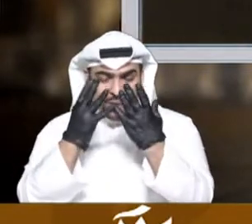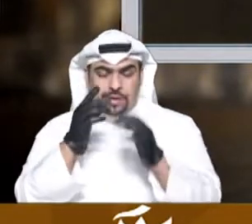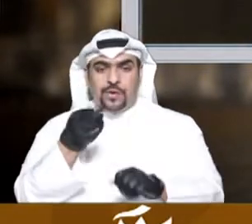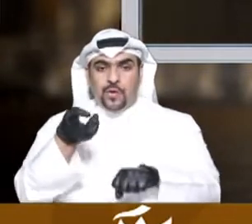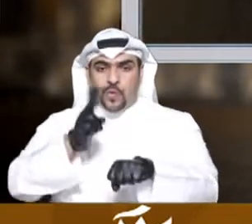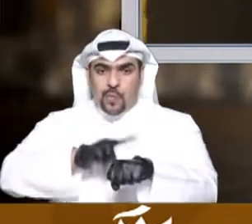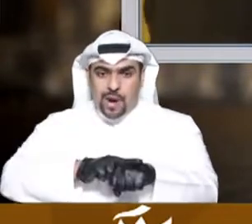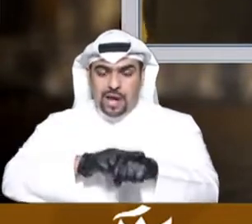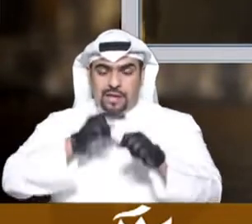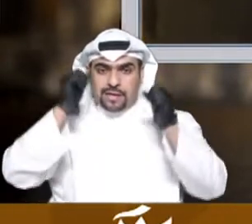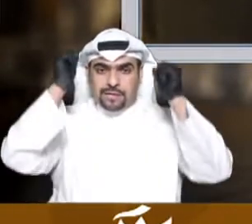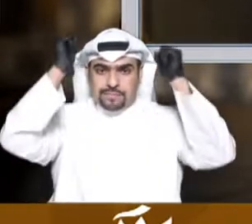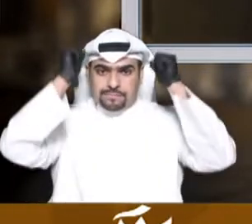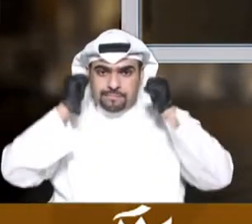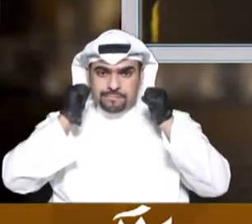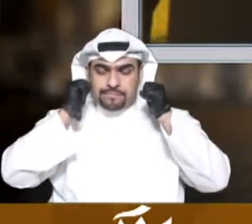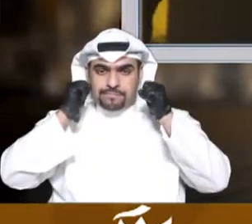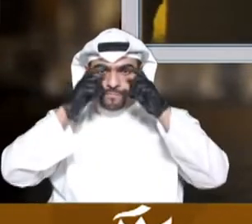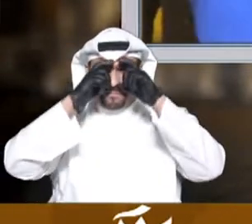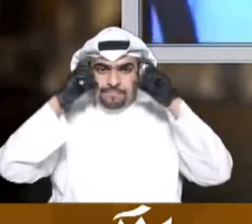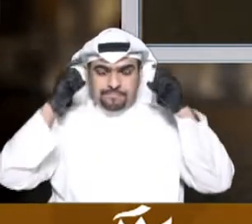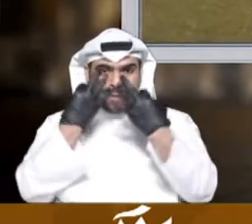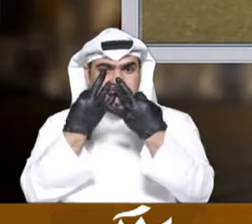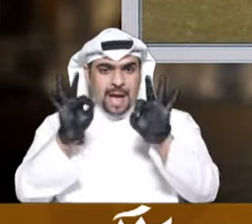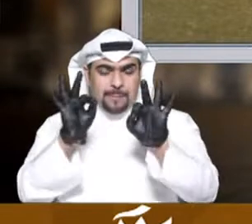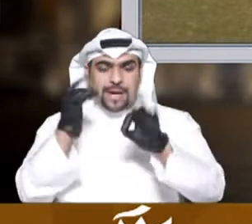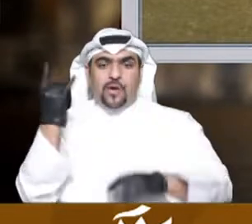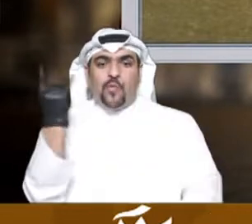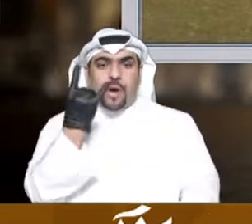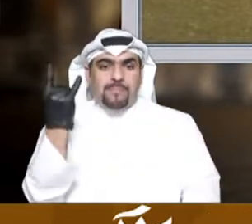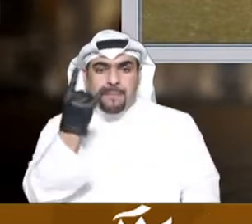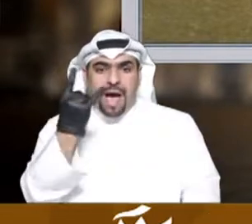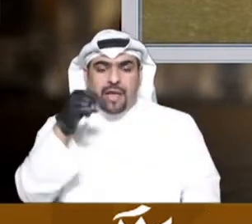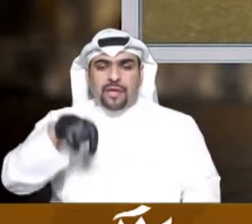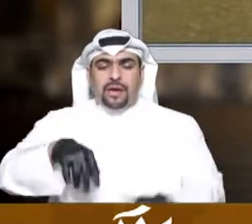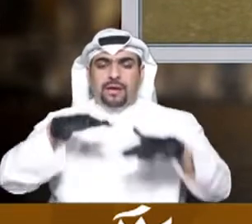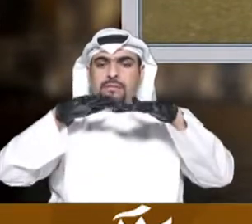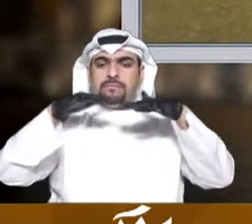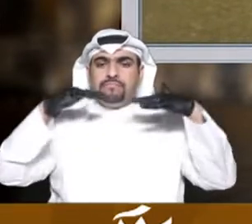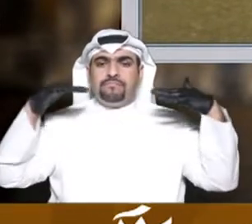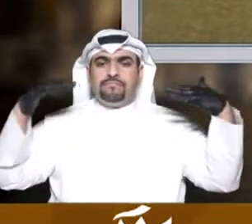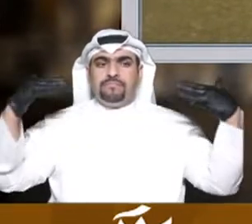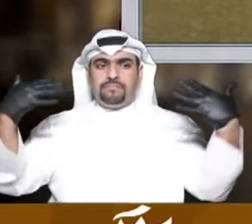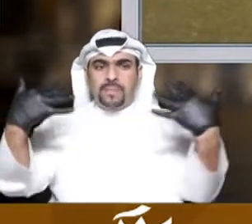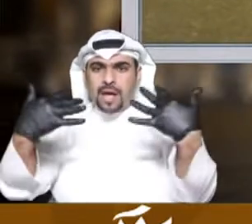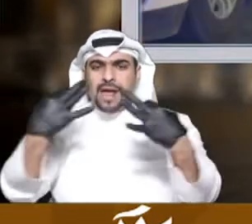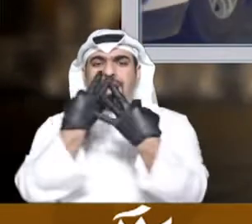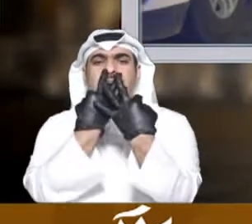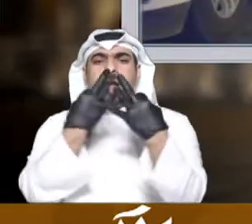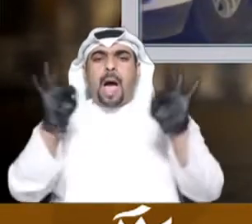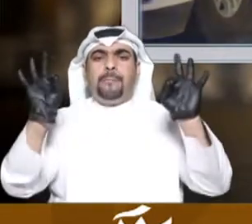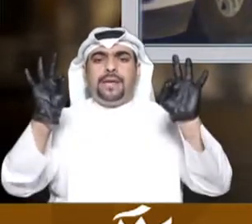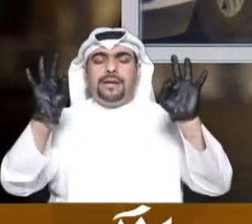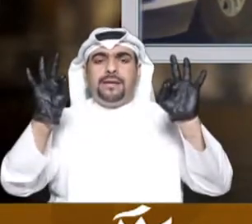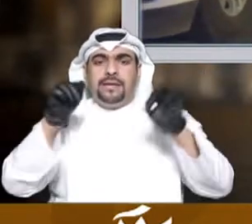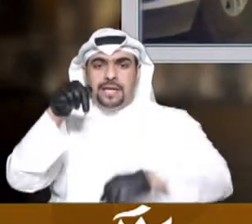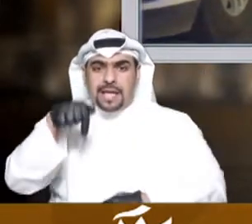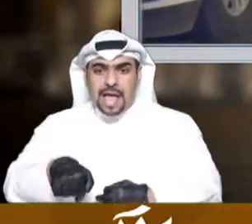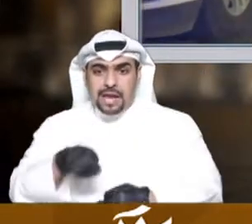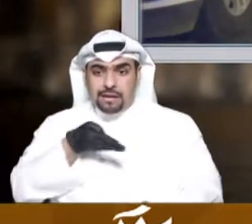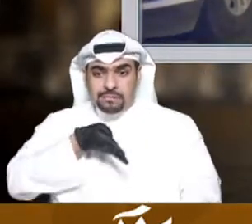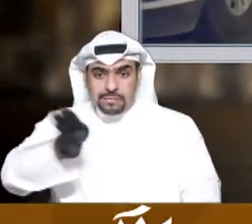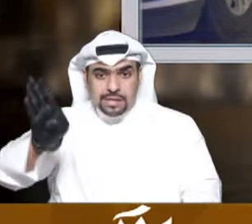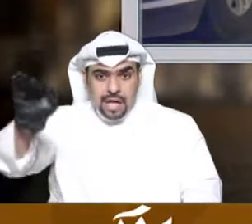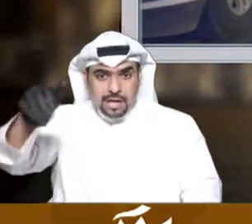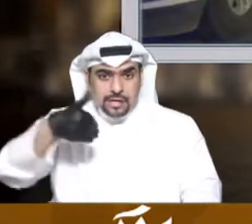الخاصه، في المباحث الجنائيه. تم تغطيه المنطقه كامله من خلال التوزيع الخارجي، كذلك في بالنسبه للتوزيع الداخلي